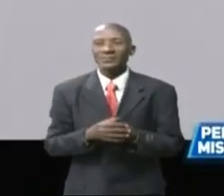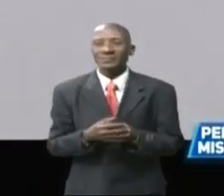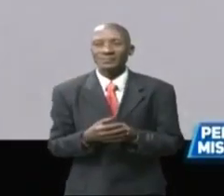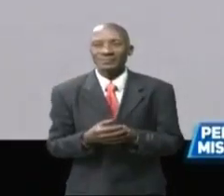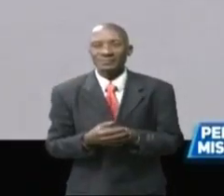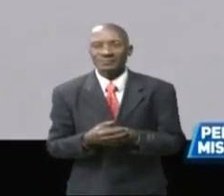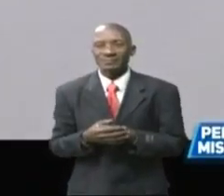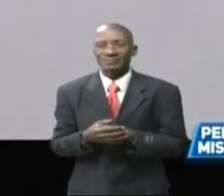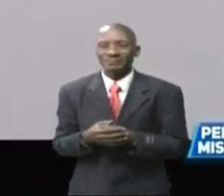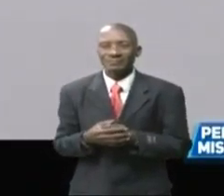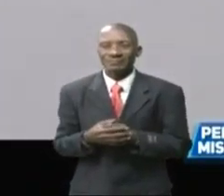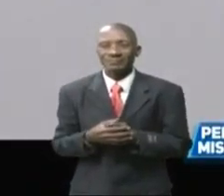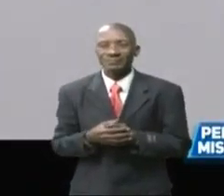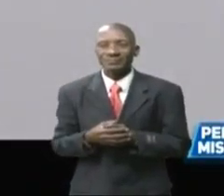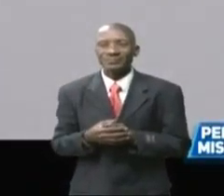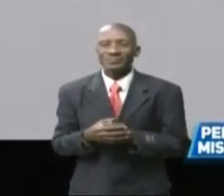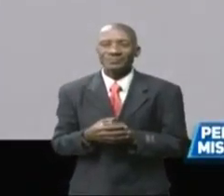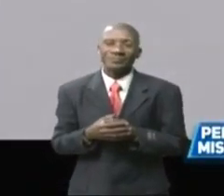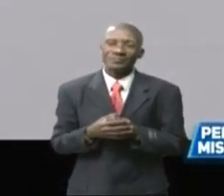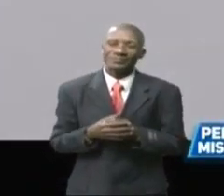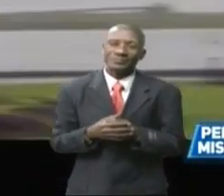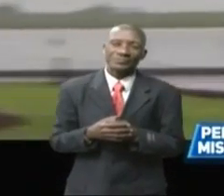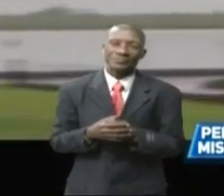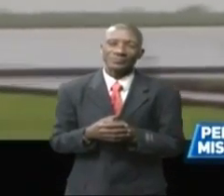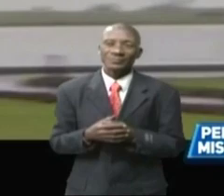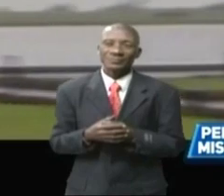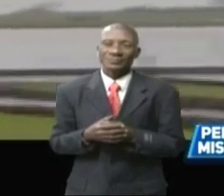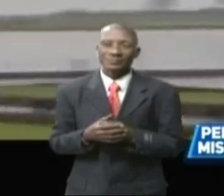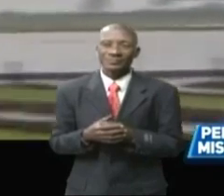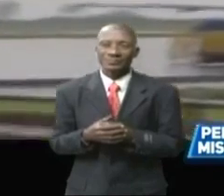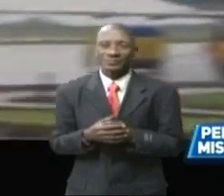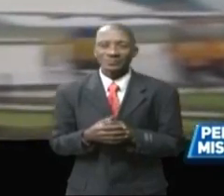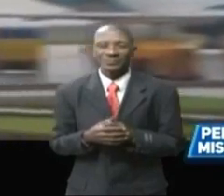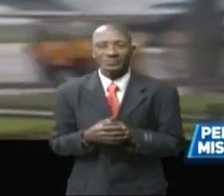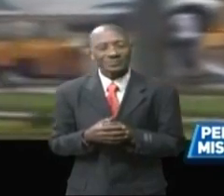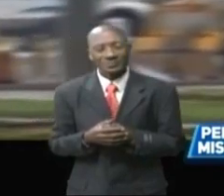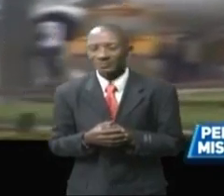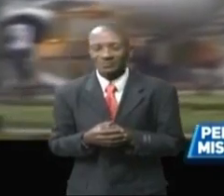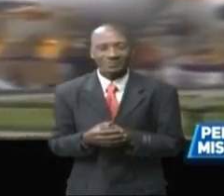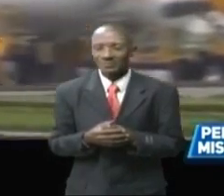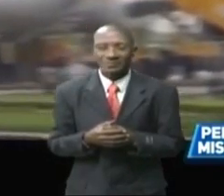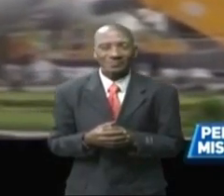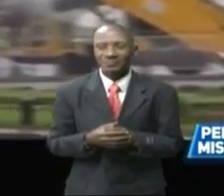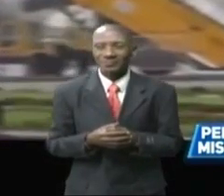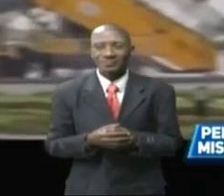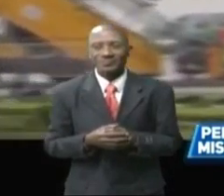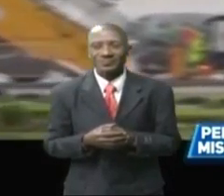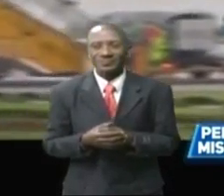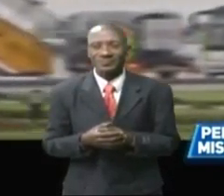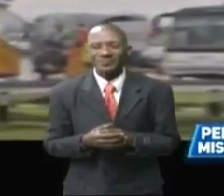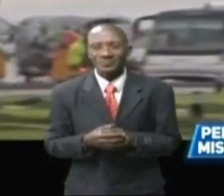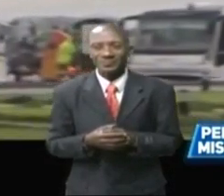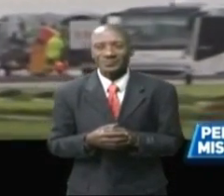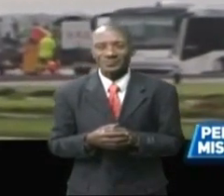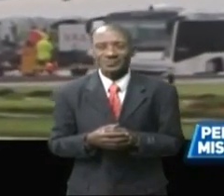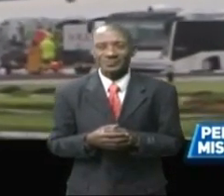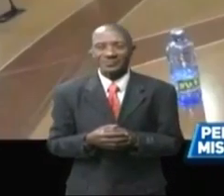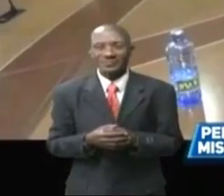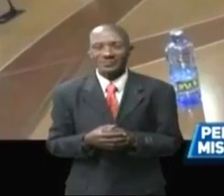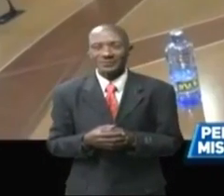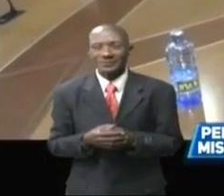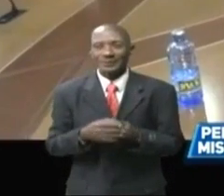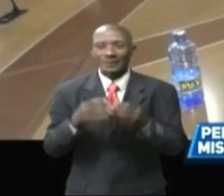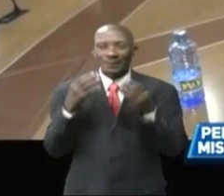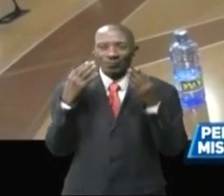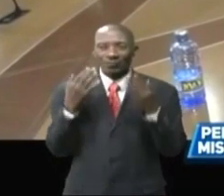est bien préoccupante, mais pas inquiétante. Les perturbations assérie enregistrées lors d'un vol aérien agacent de plus en plus les